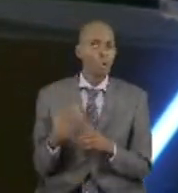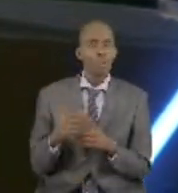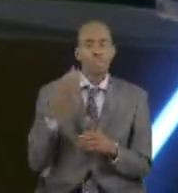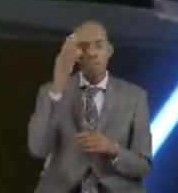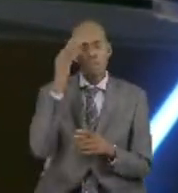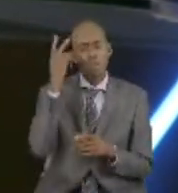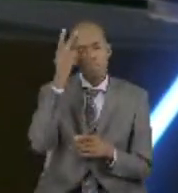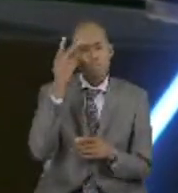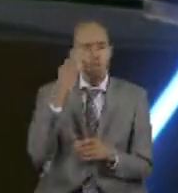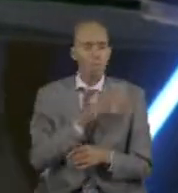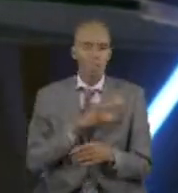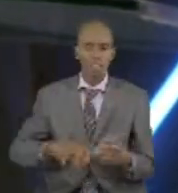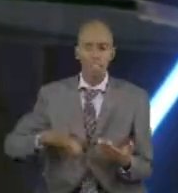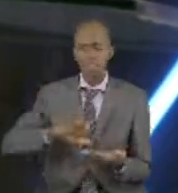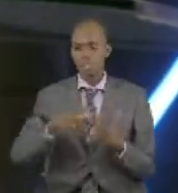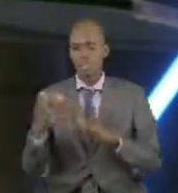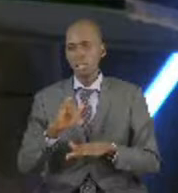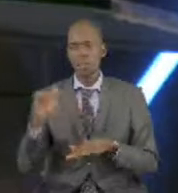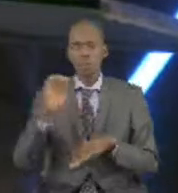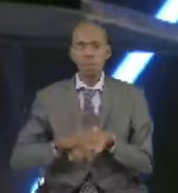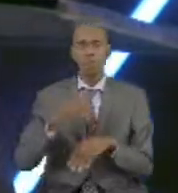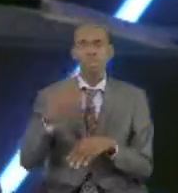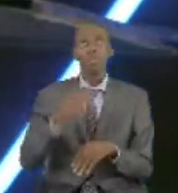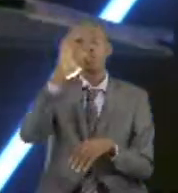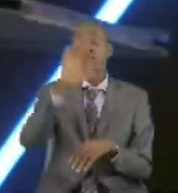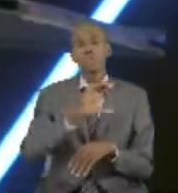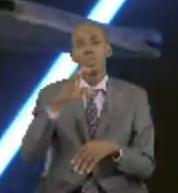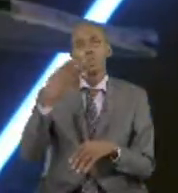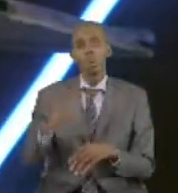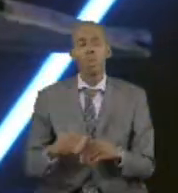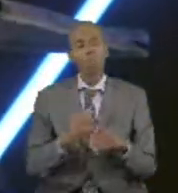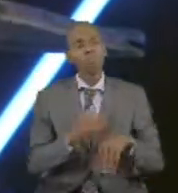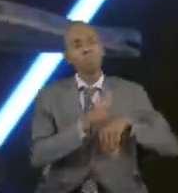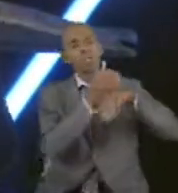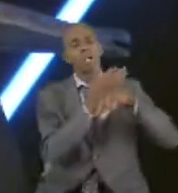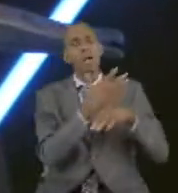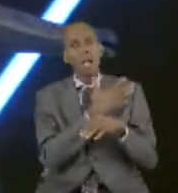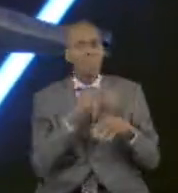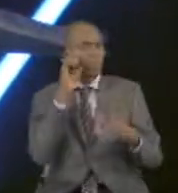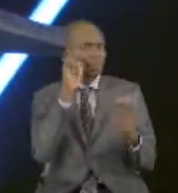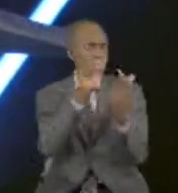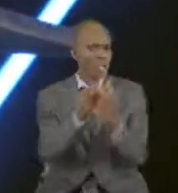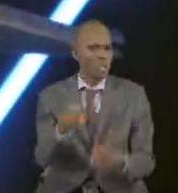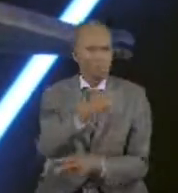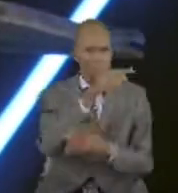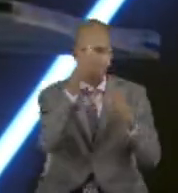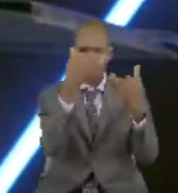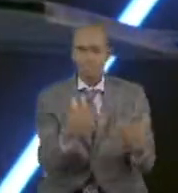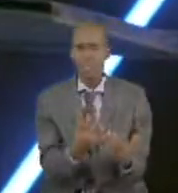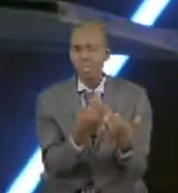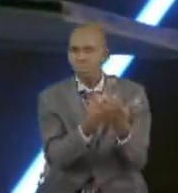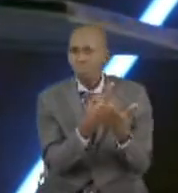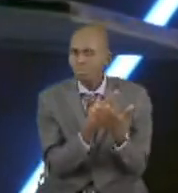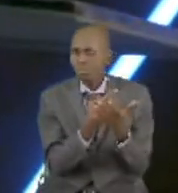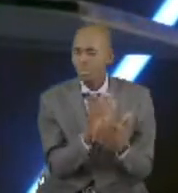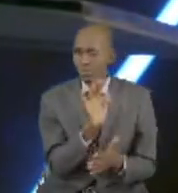la mort de Christ à la croix du calvaire. Il est venu vers eux. Il les a consultés pour dire, voici